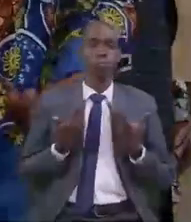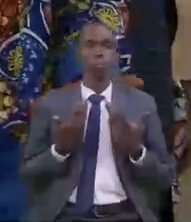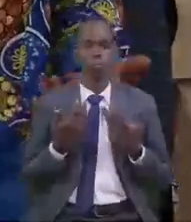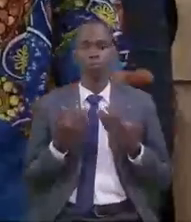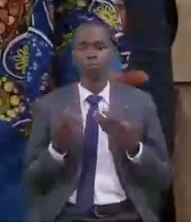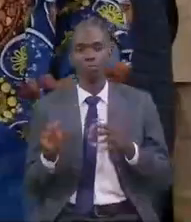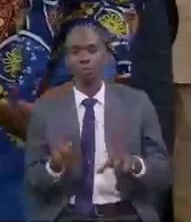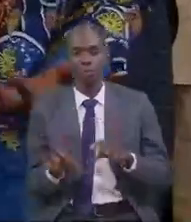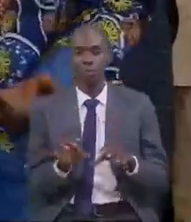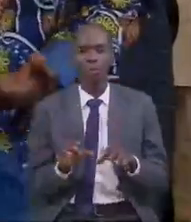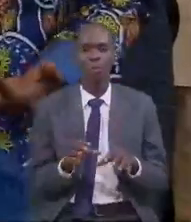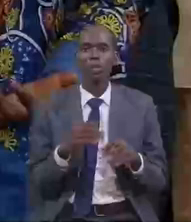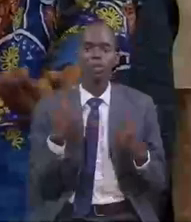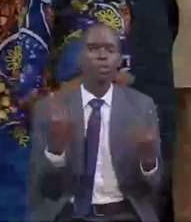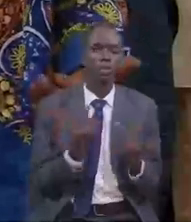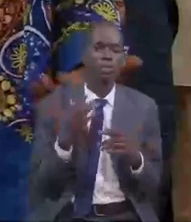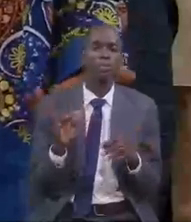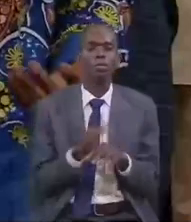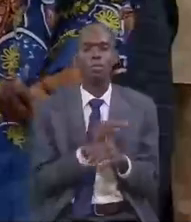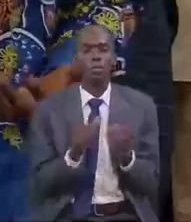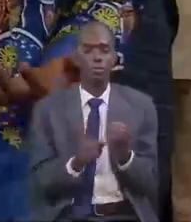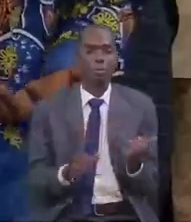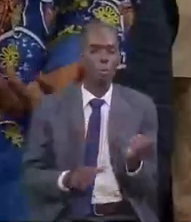les gens pécheurs, mondains,